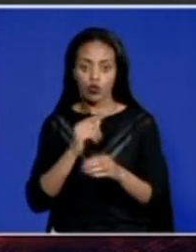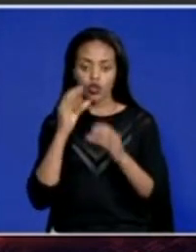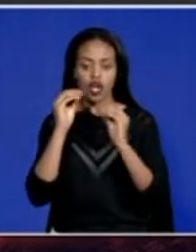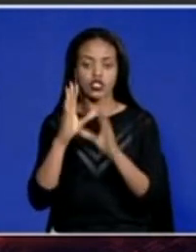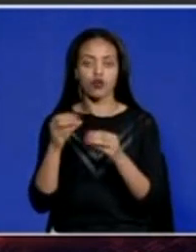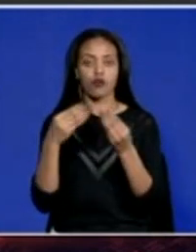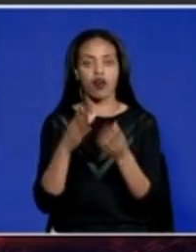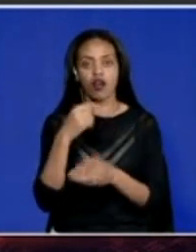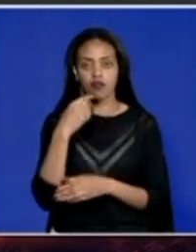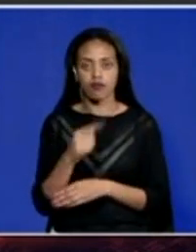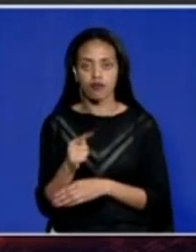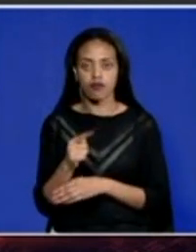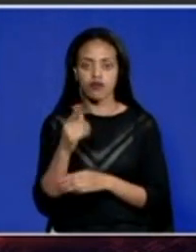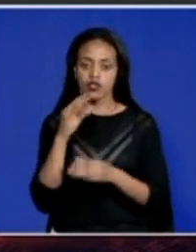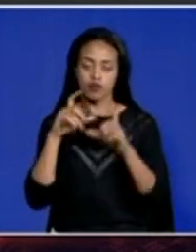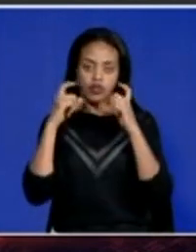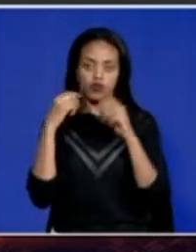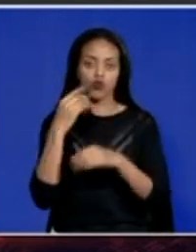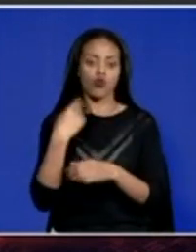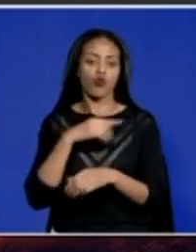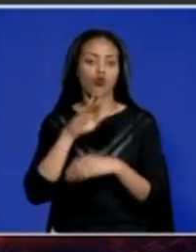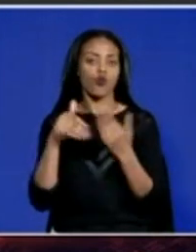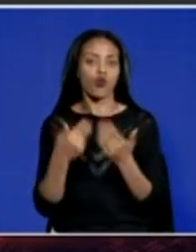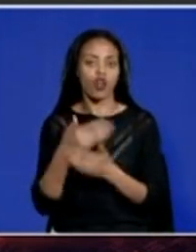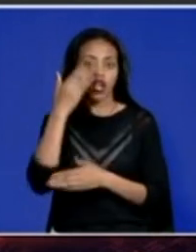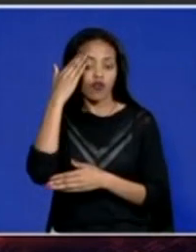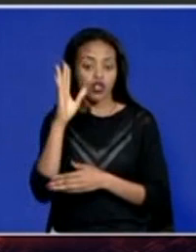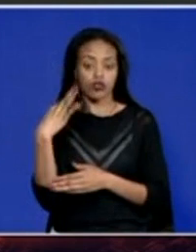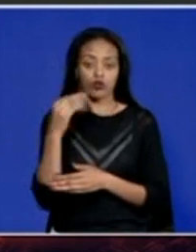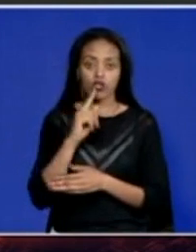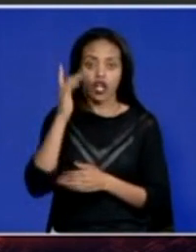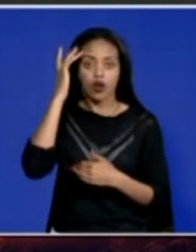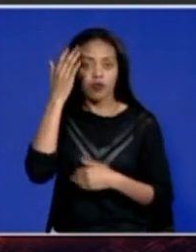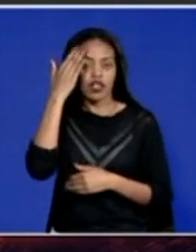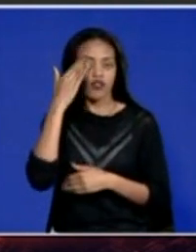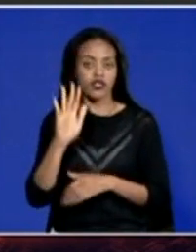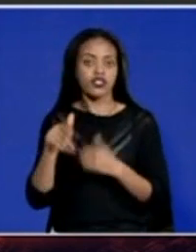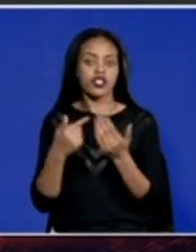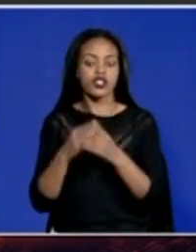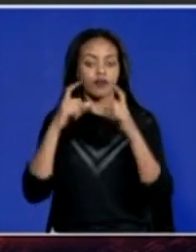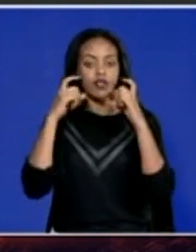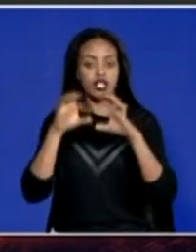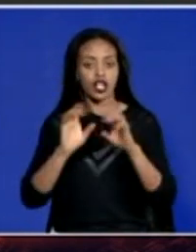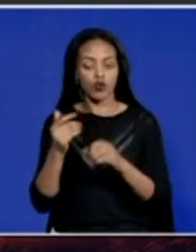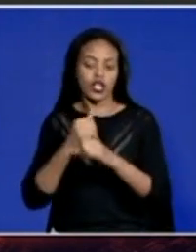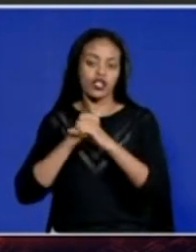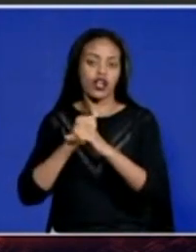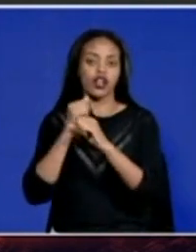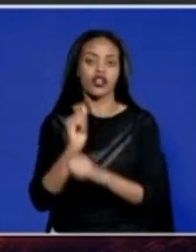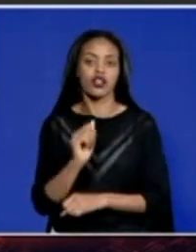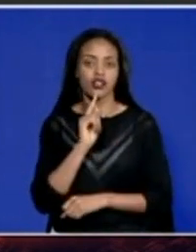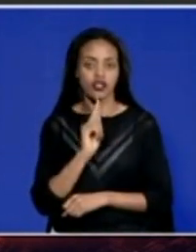ማስክ ገይርኩም ንዑ ንኣንሰብዚ ኩሉና ኣይንፋለጢ ሞ ጥዕያት ድንሕሙን ካብኡ ማስክ ጌርና ተኮይና ግን ክንከላኸሎ ንኽእል